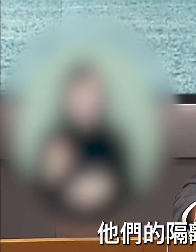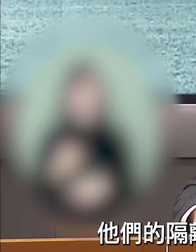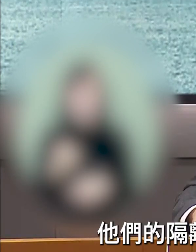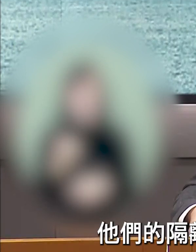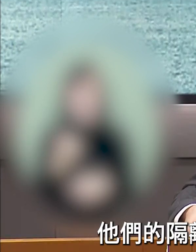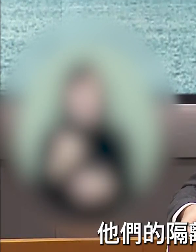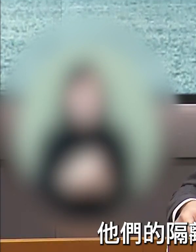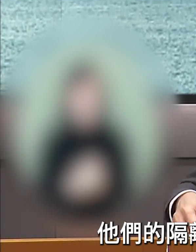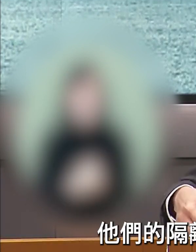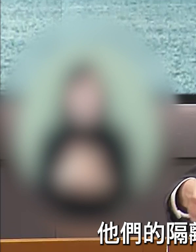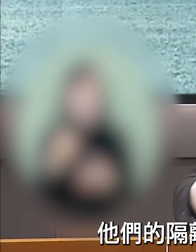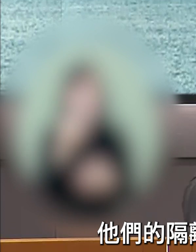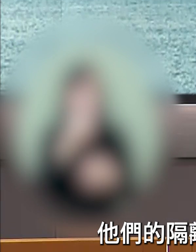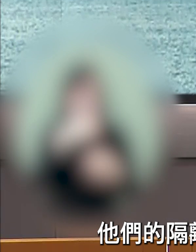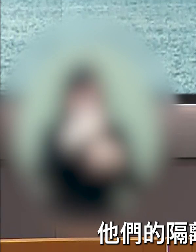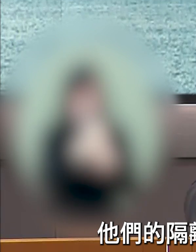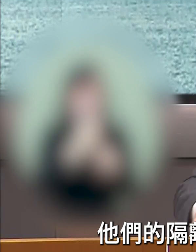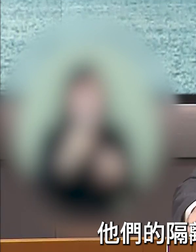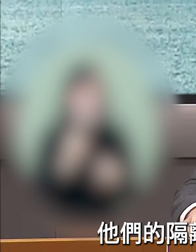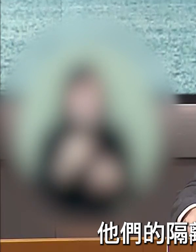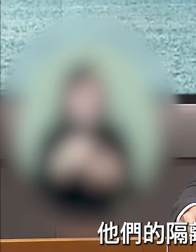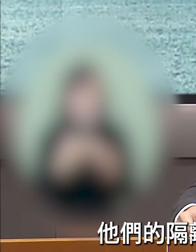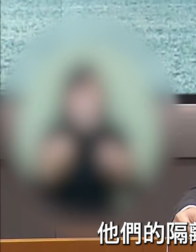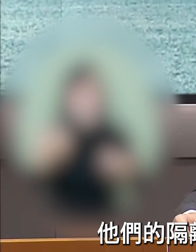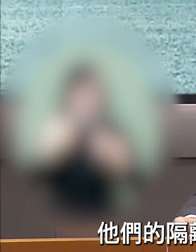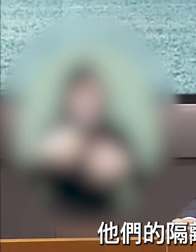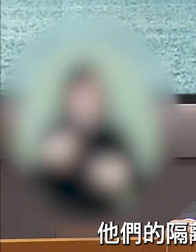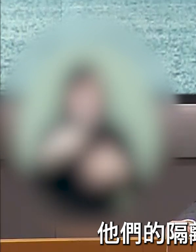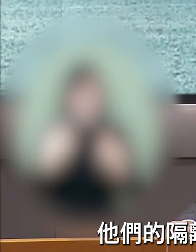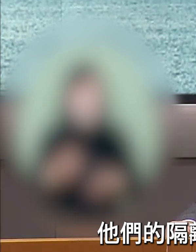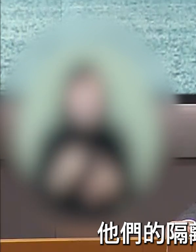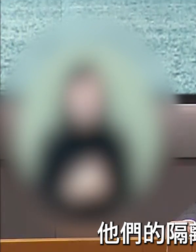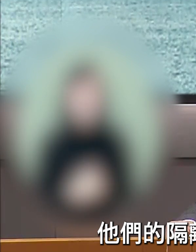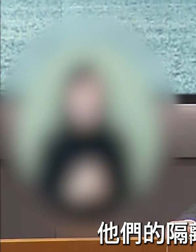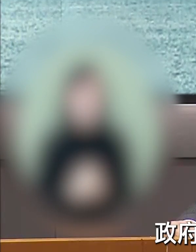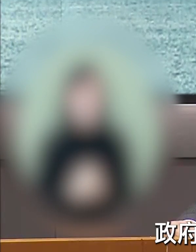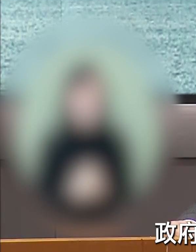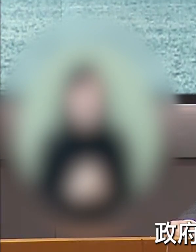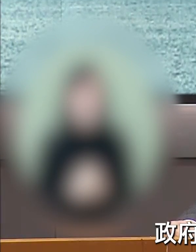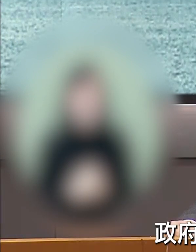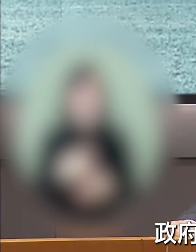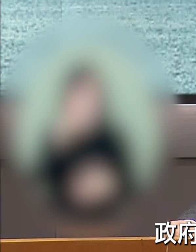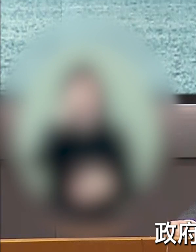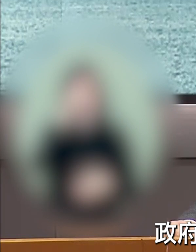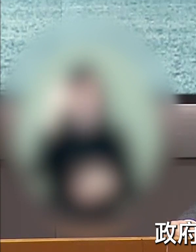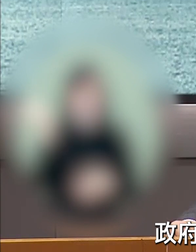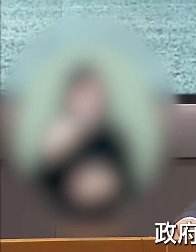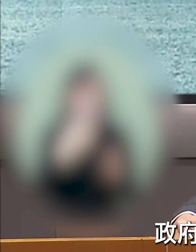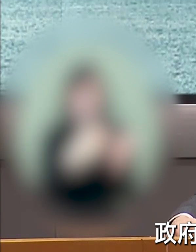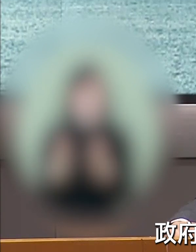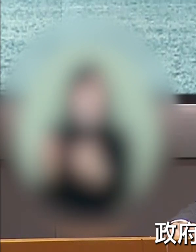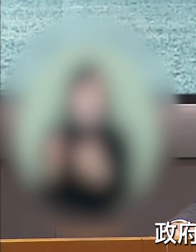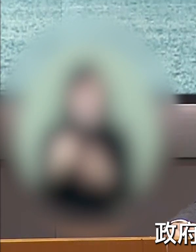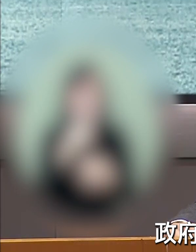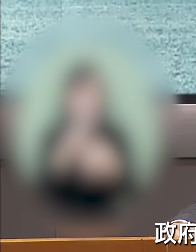離令和他的檢疫令亦都係算係已經完結㗎啦。政府會盡快安排